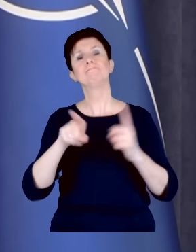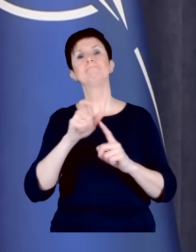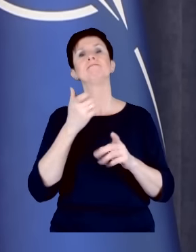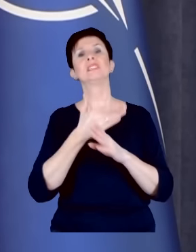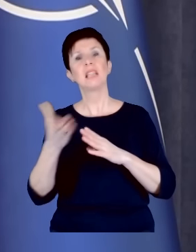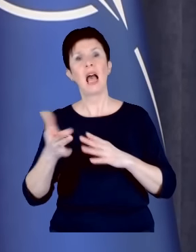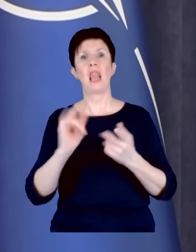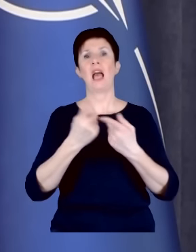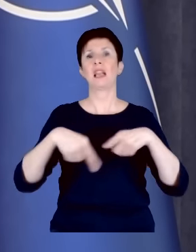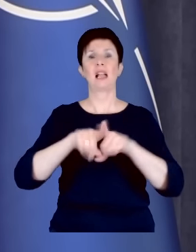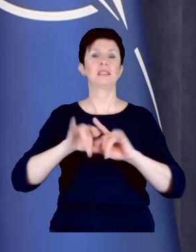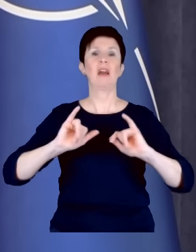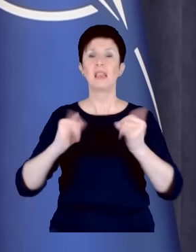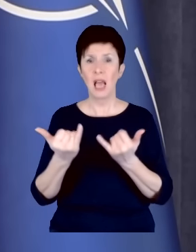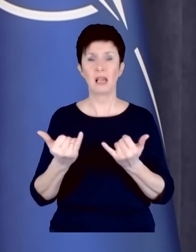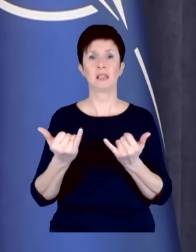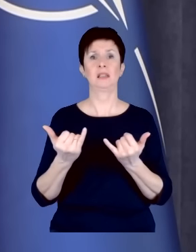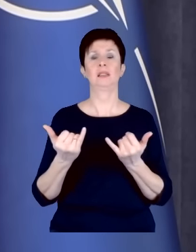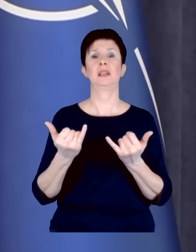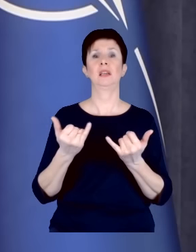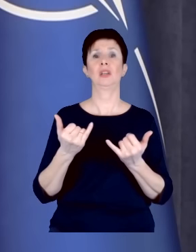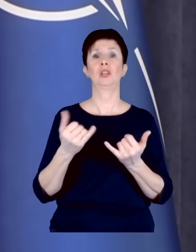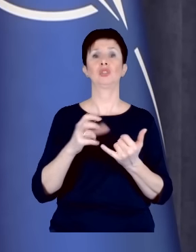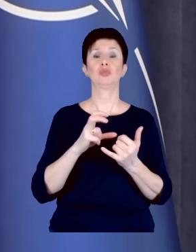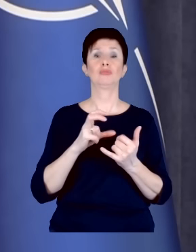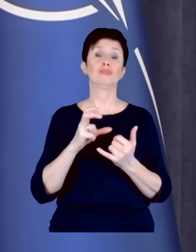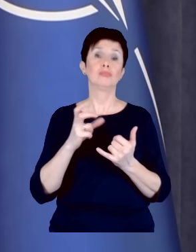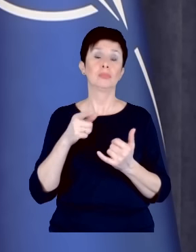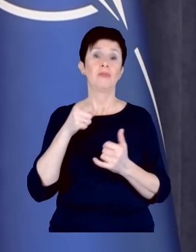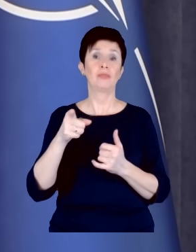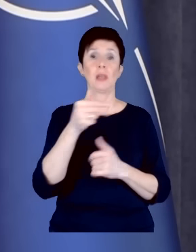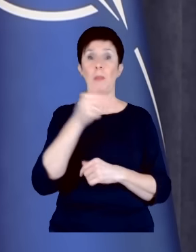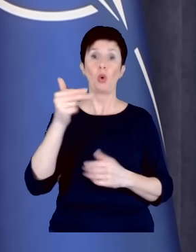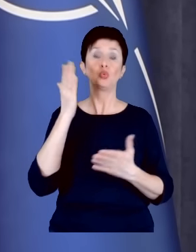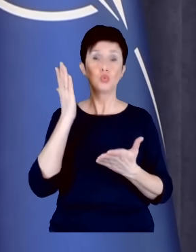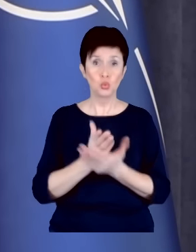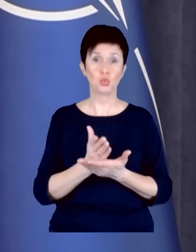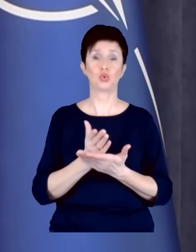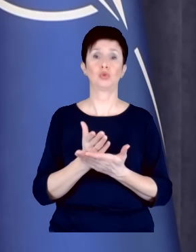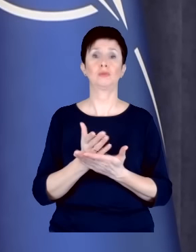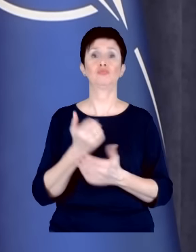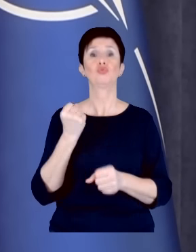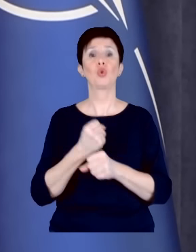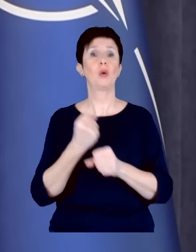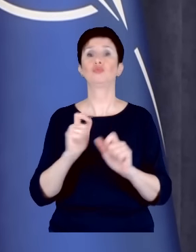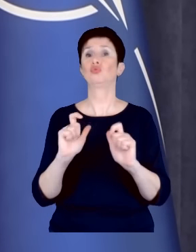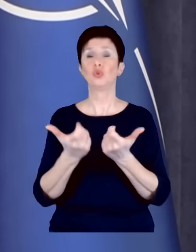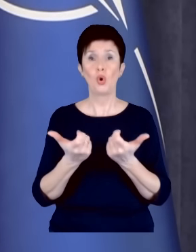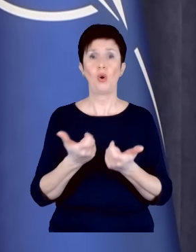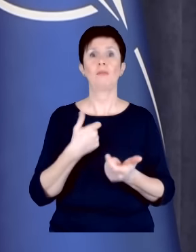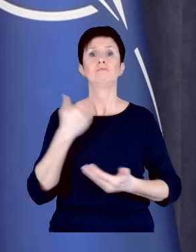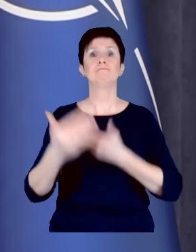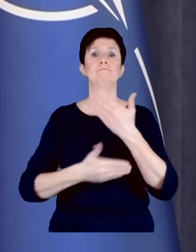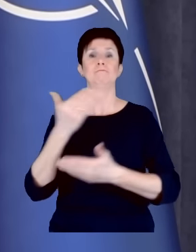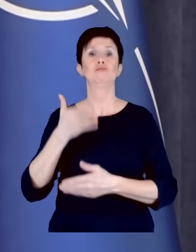te inwestycje, jakie w tym zakresie podjęte już zostały działania, jakich działań możemy się spodziewać w